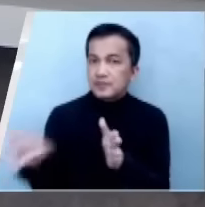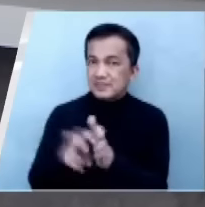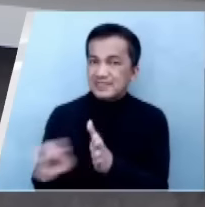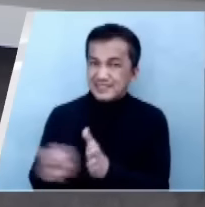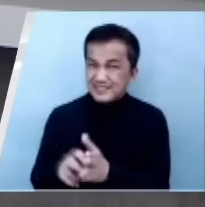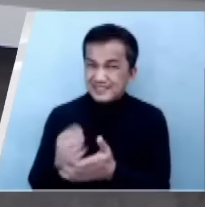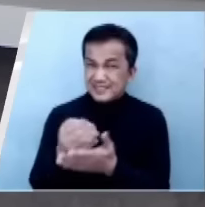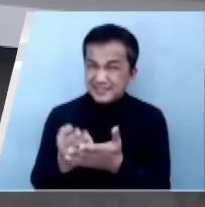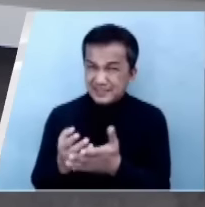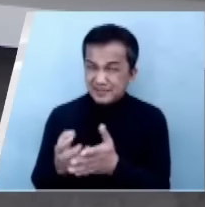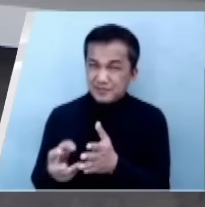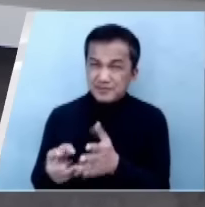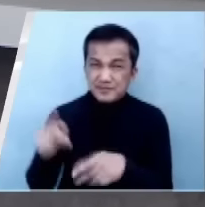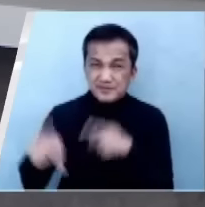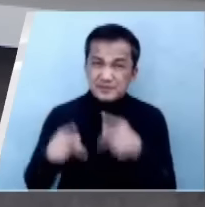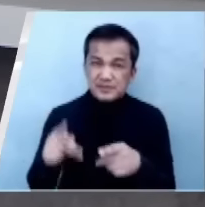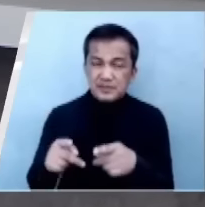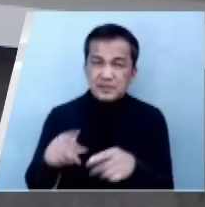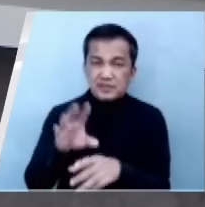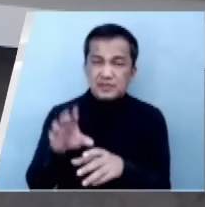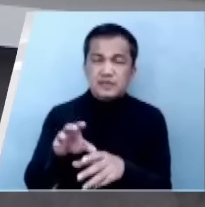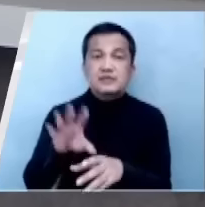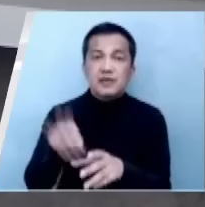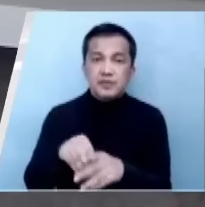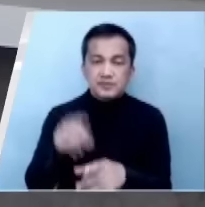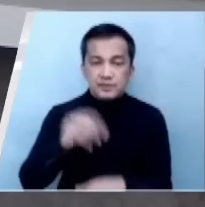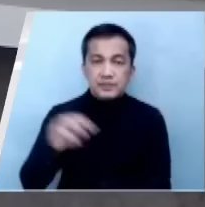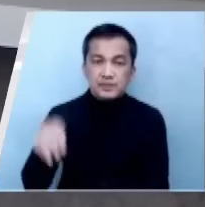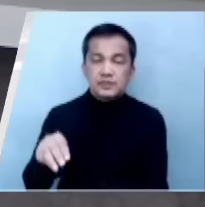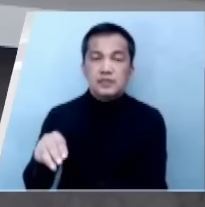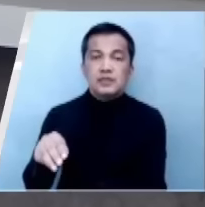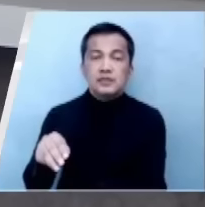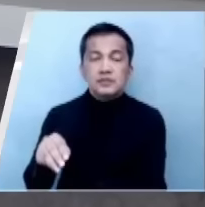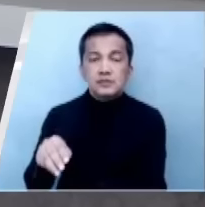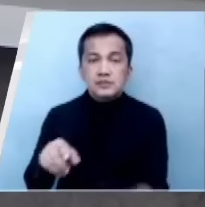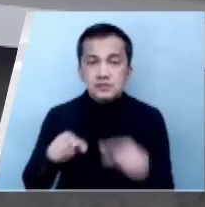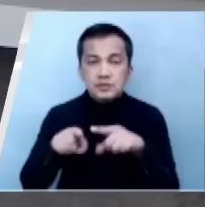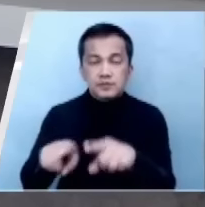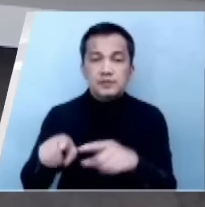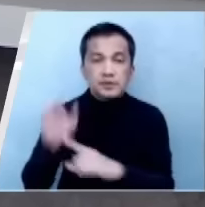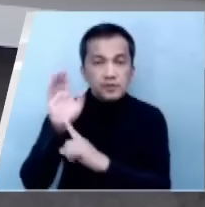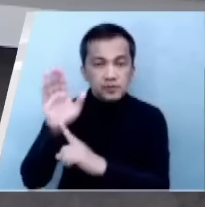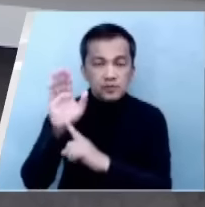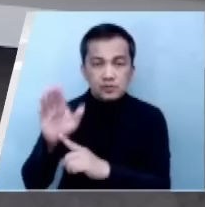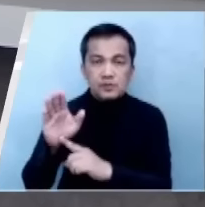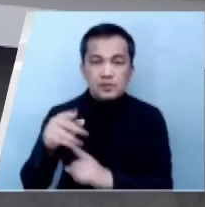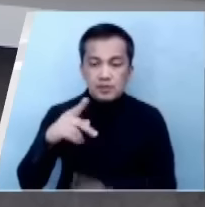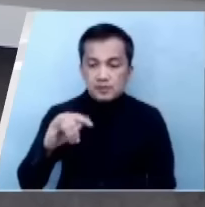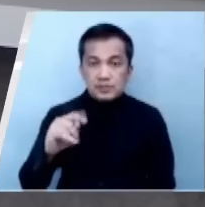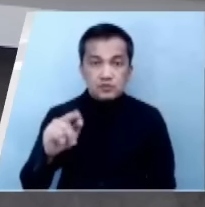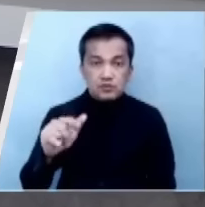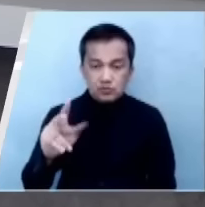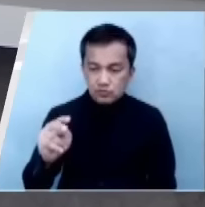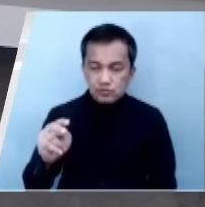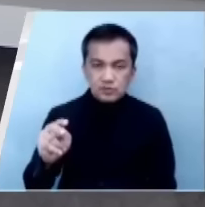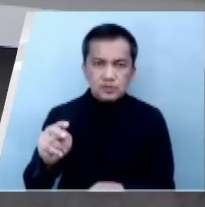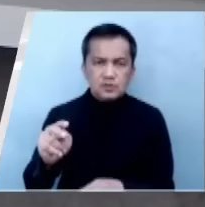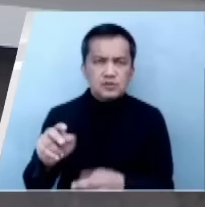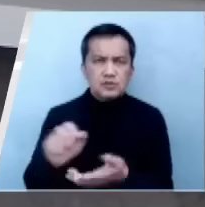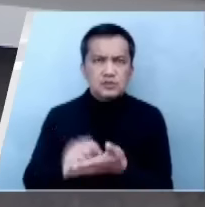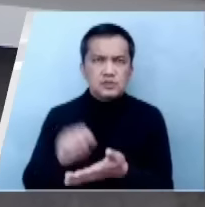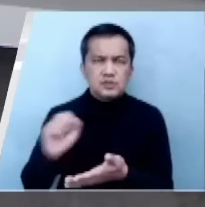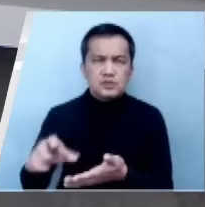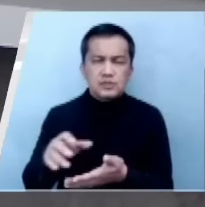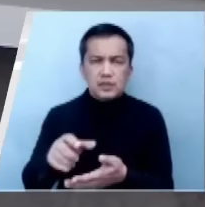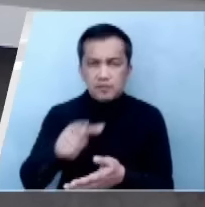pasahero kabilang sa Metro Manila. Sinabayan din yan ng kilos protesta ng piston na nagtapo ng maitim na langis